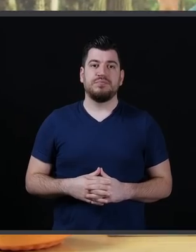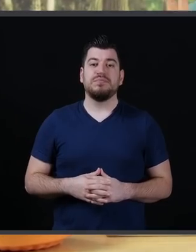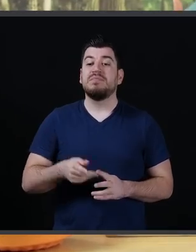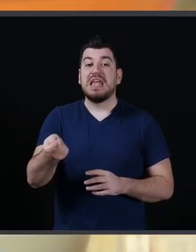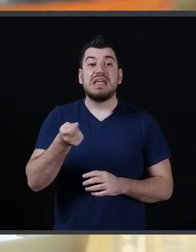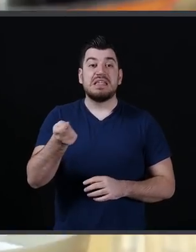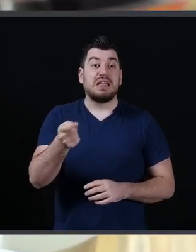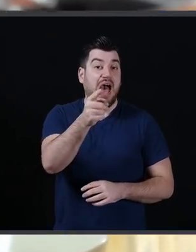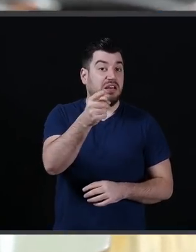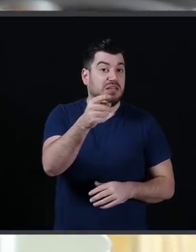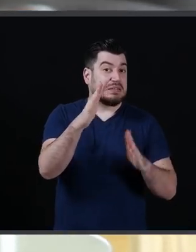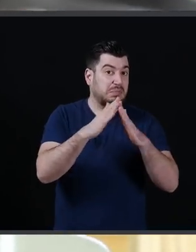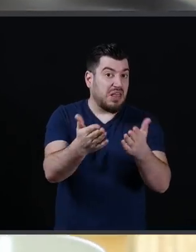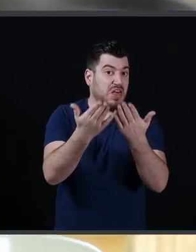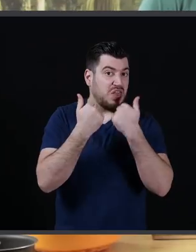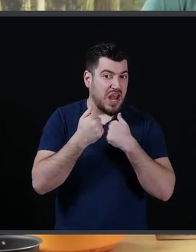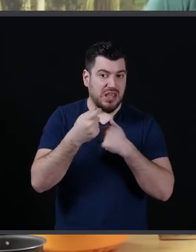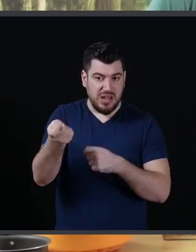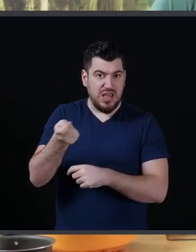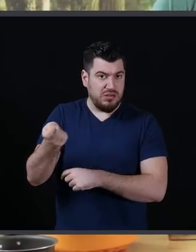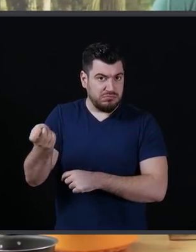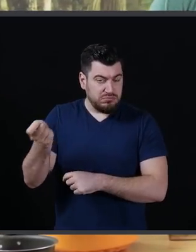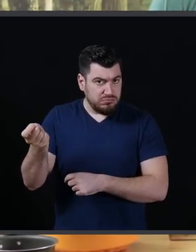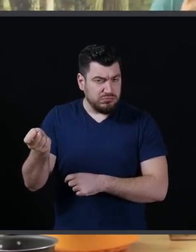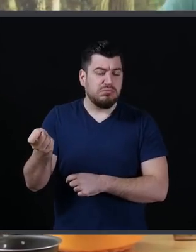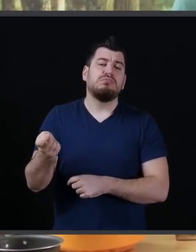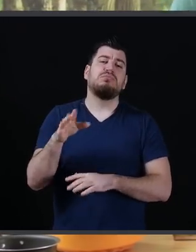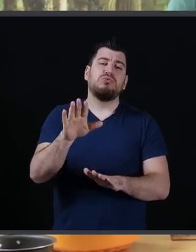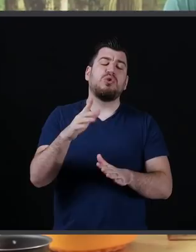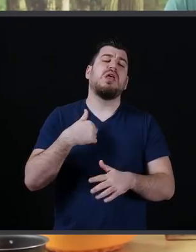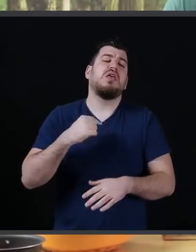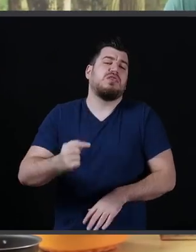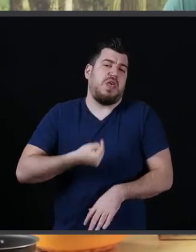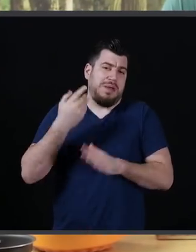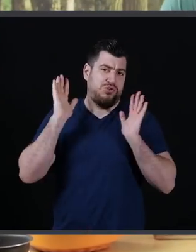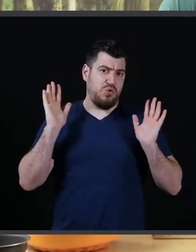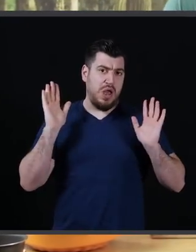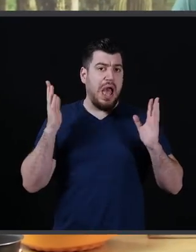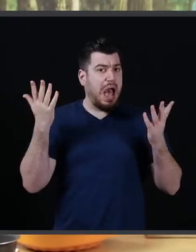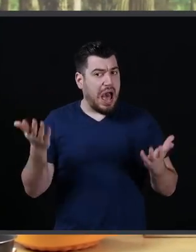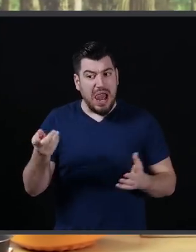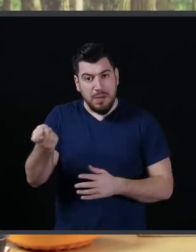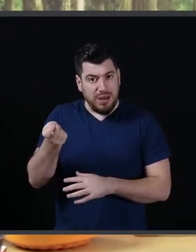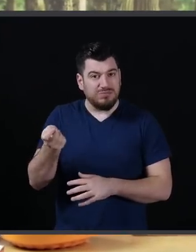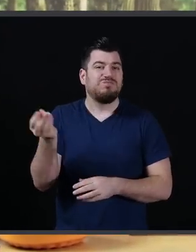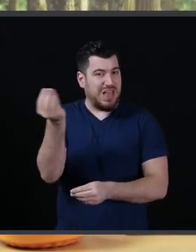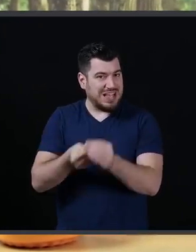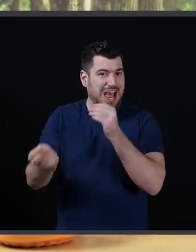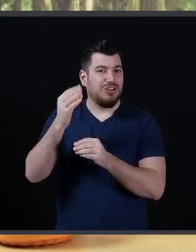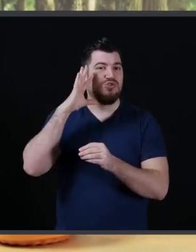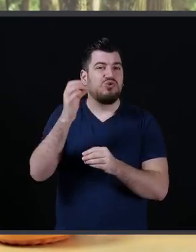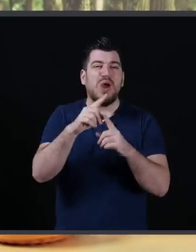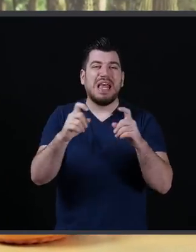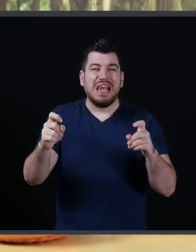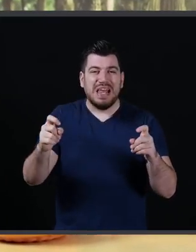Γιατί ξέρετε ότι πολύ δεν έχετε κόσκινο σπίτσας Δεν μας πειράζει Απλά άμα έχετε είναι πολύ καλό να περάσουμε όλα τα υλικά Μας γίνεται πολύ καλύτερο το κέικ